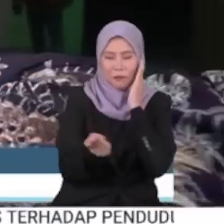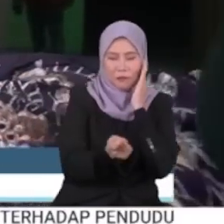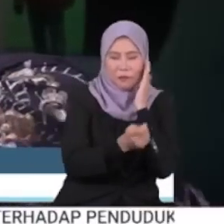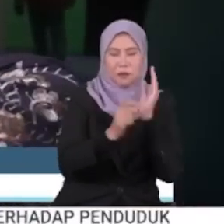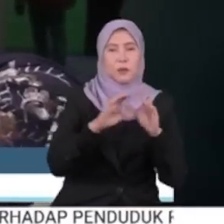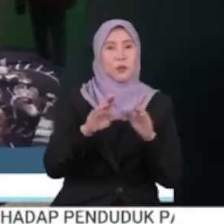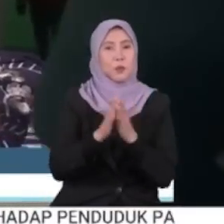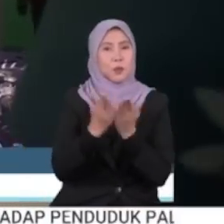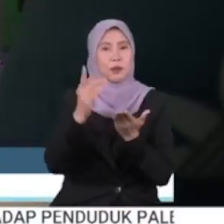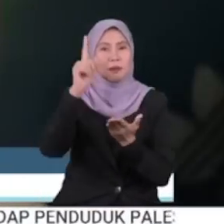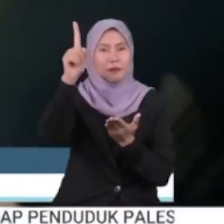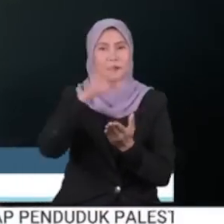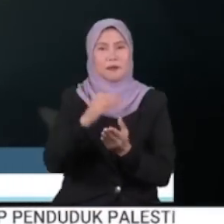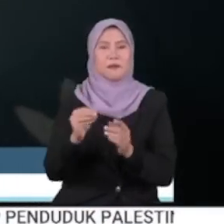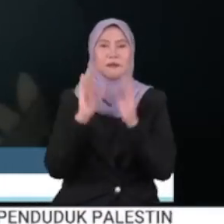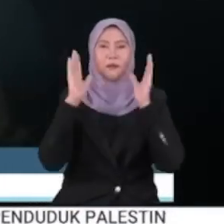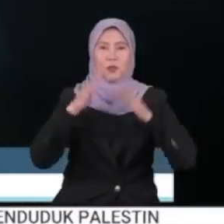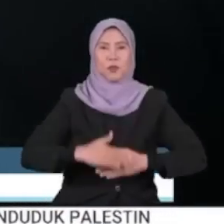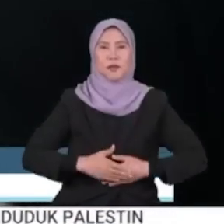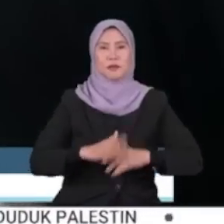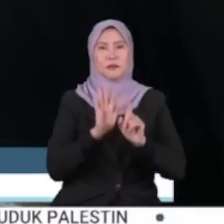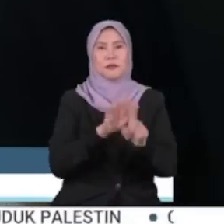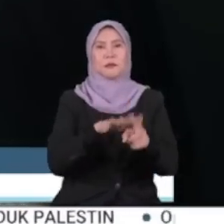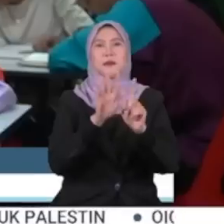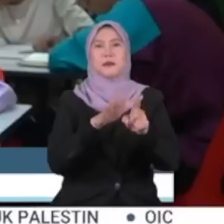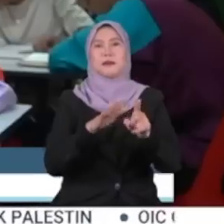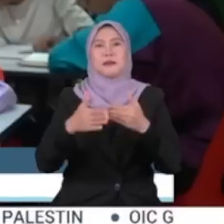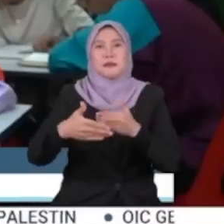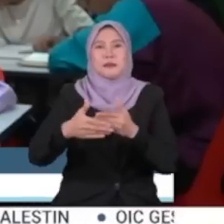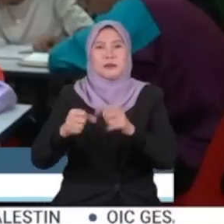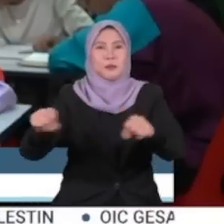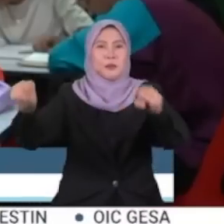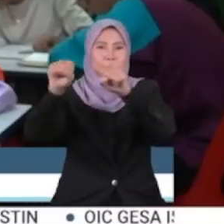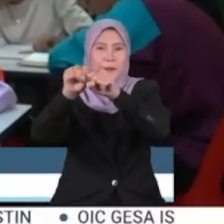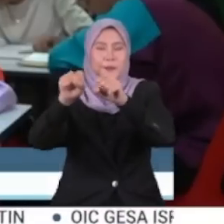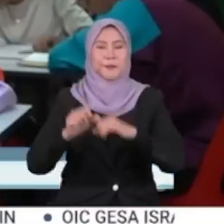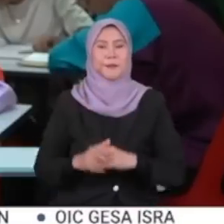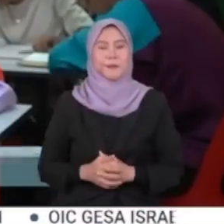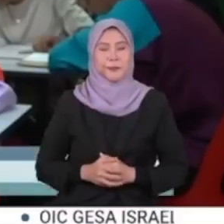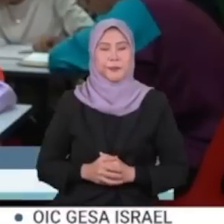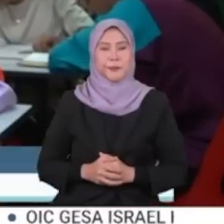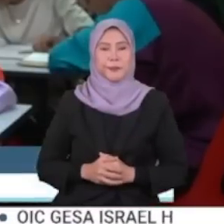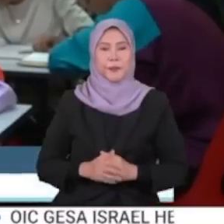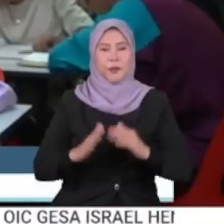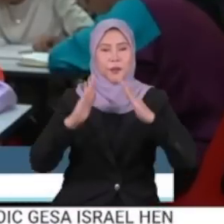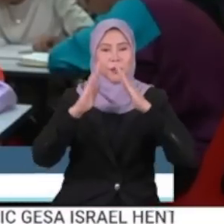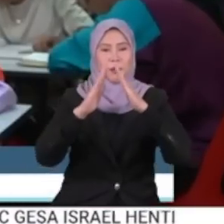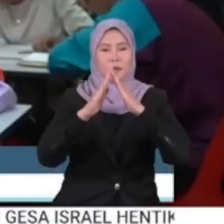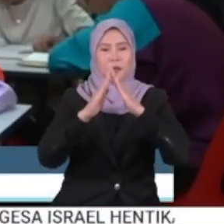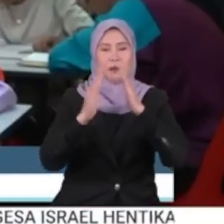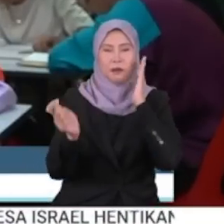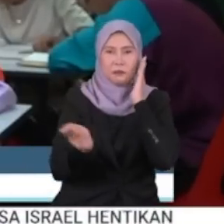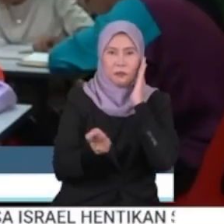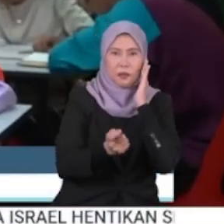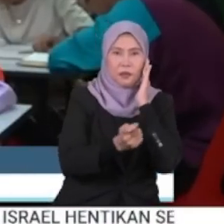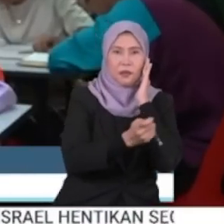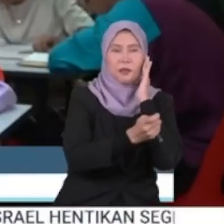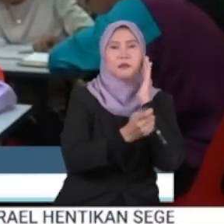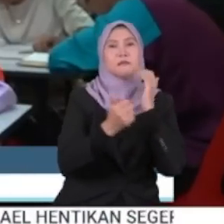serta cenderung mengikuti solat jemaah di surau berdekatan. Program rumah mengaji amat